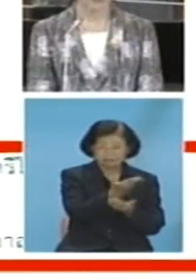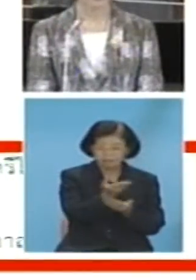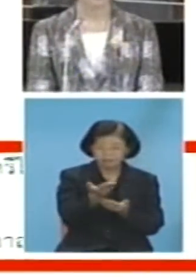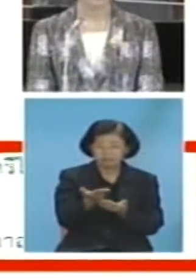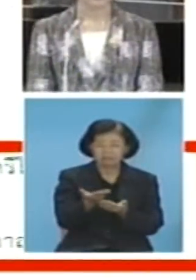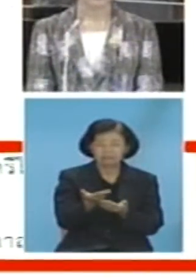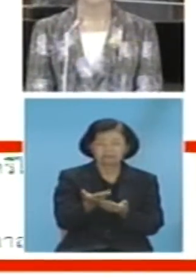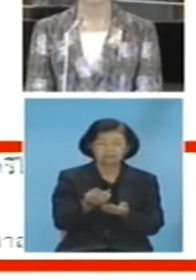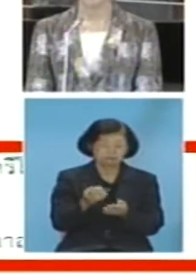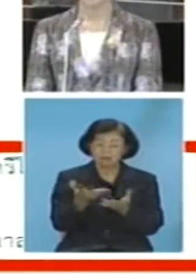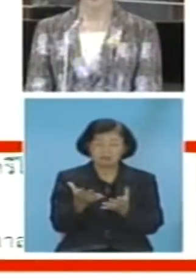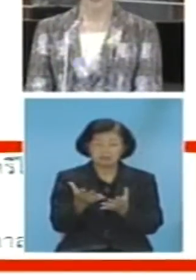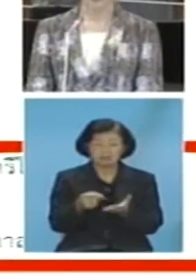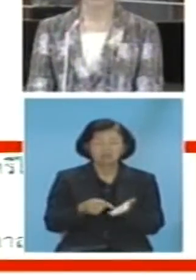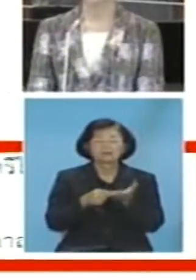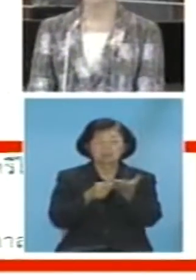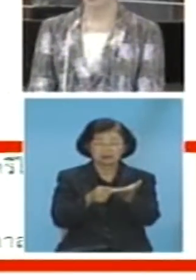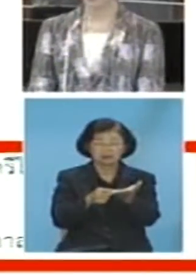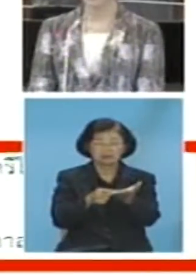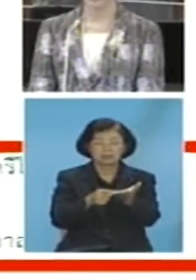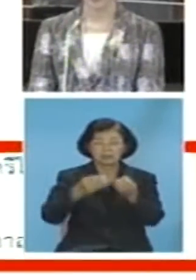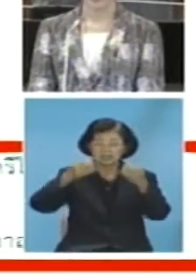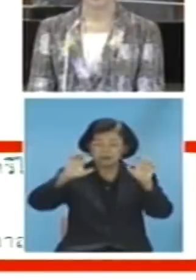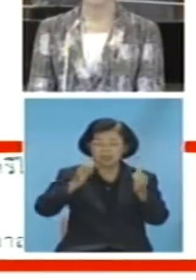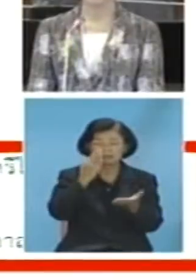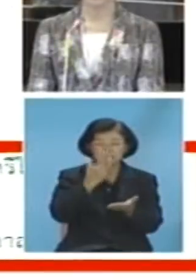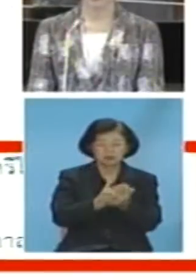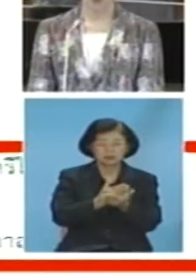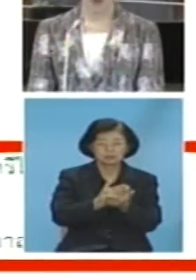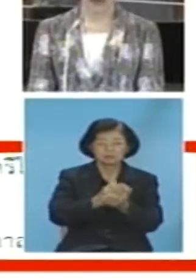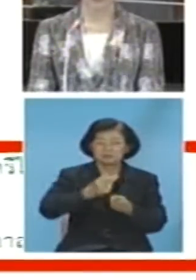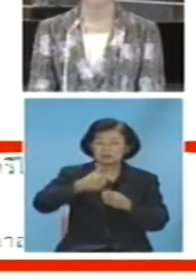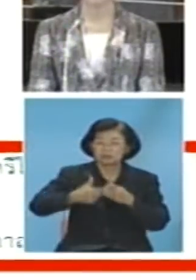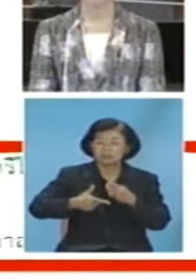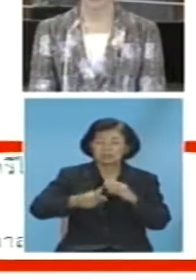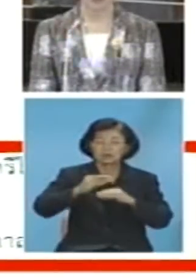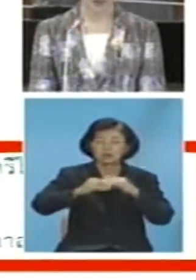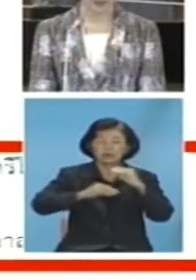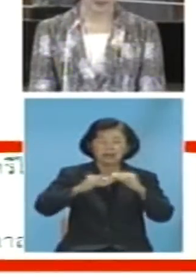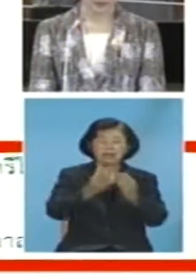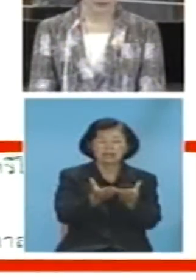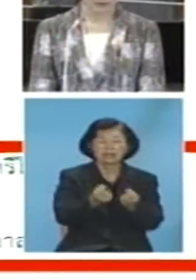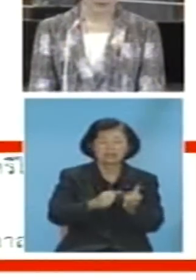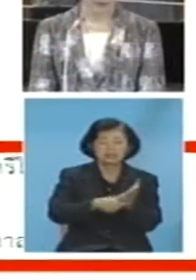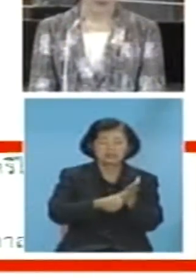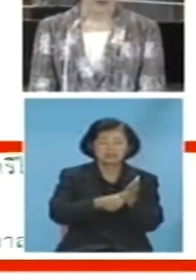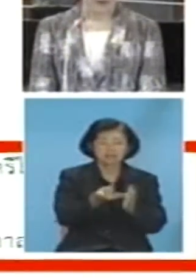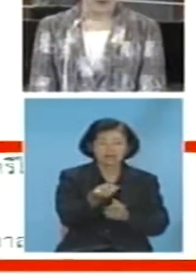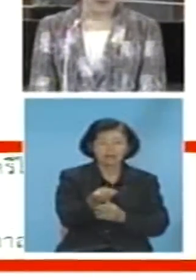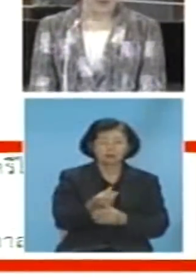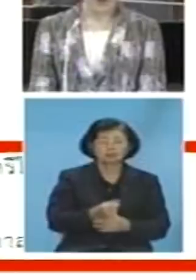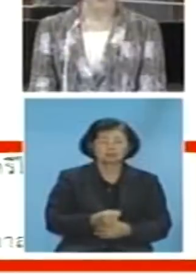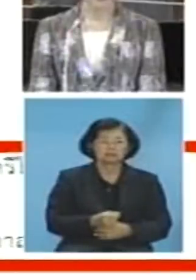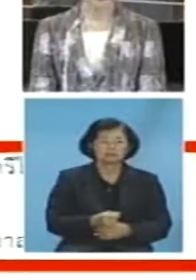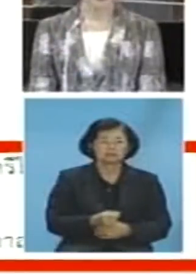ใดค่ะที่เสนอให้รัฐบาลดิฉันต้องยุติหรือยกเลิกโครงการรับจำนำข้าวค่ะ